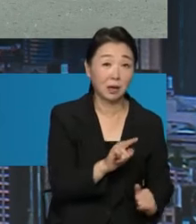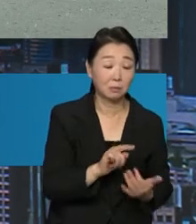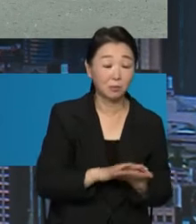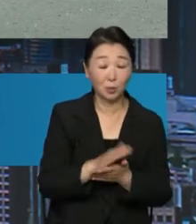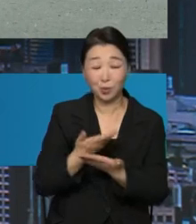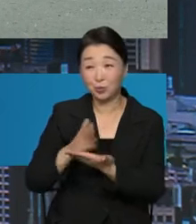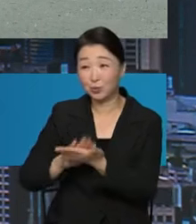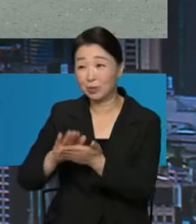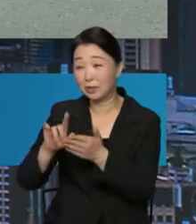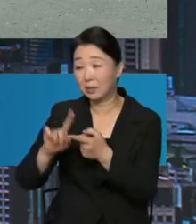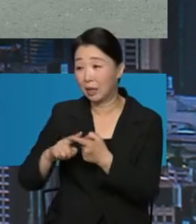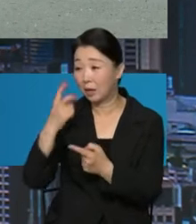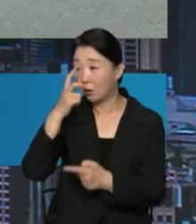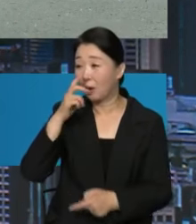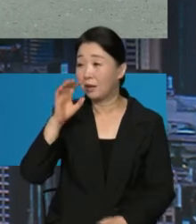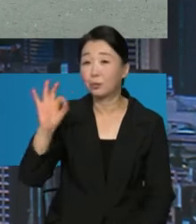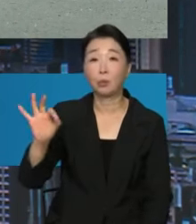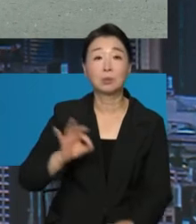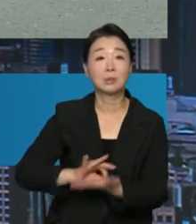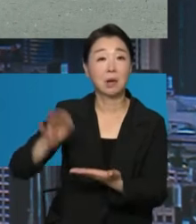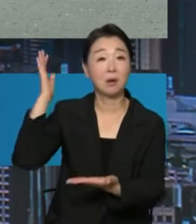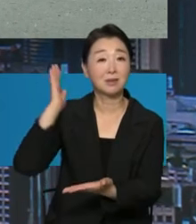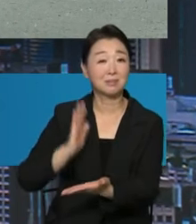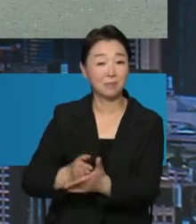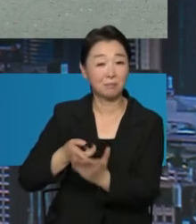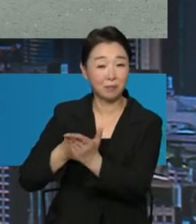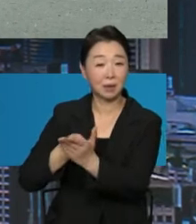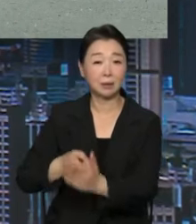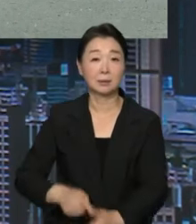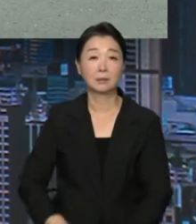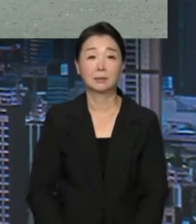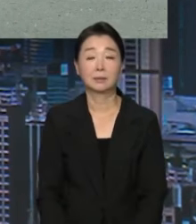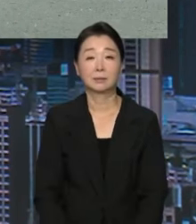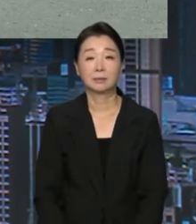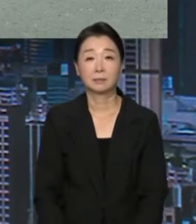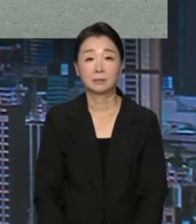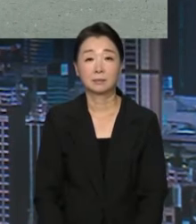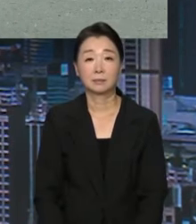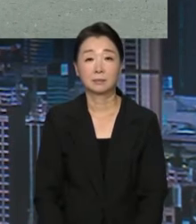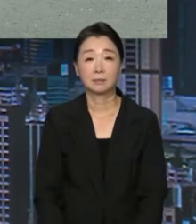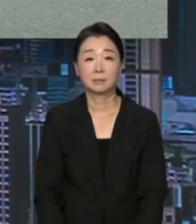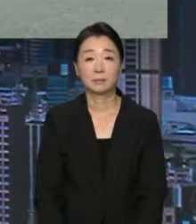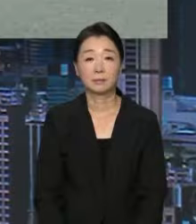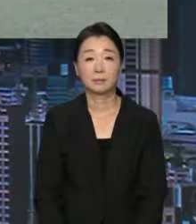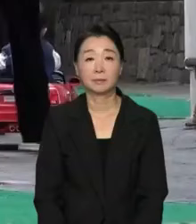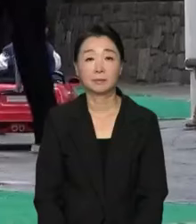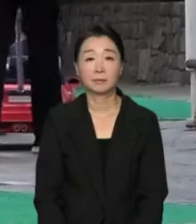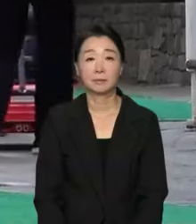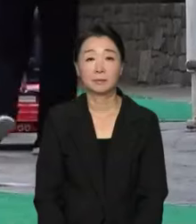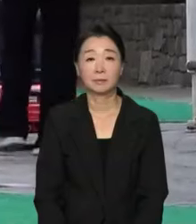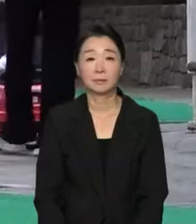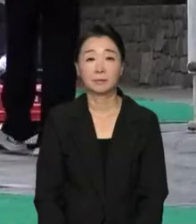수리에 관리비를 쓰지 말라며 문제를 제기하기 때문이라고 합니다. 신진 기자가 취재했습니다.